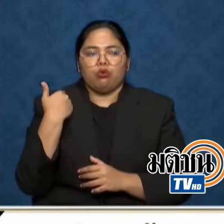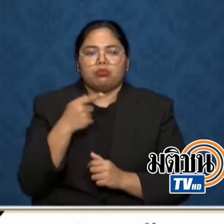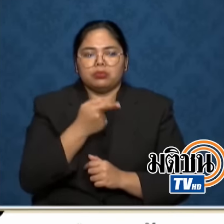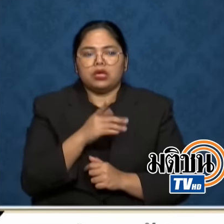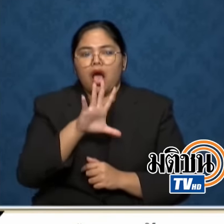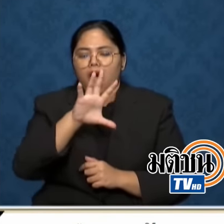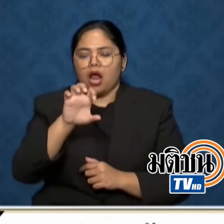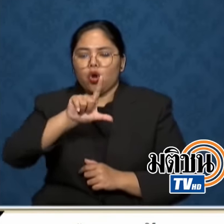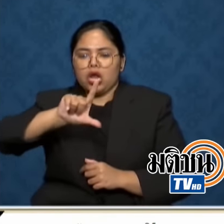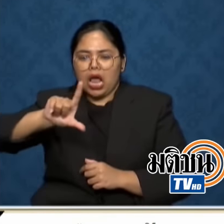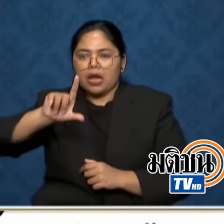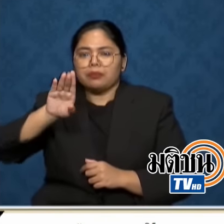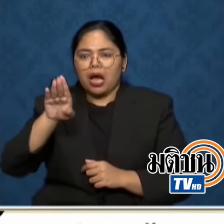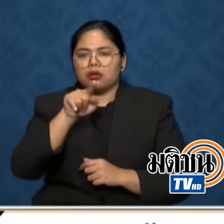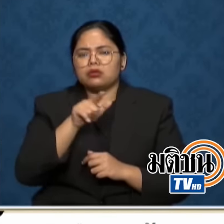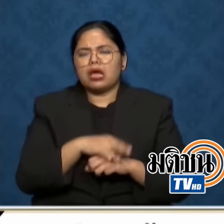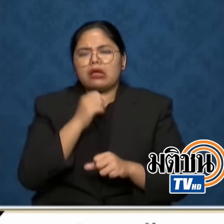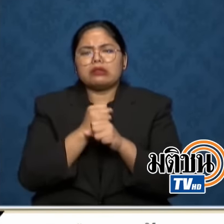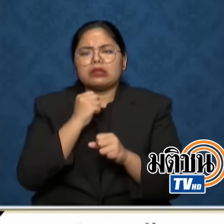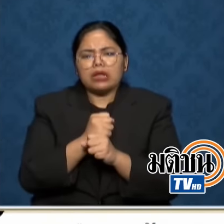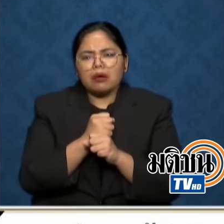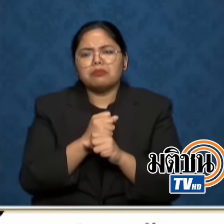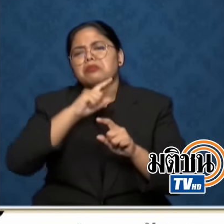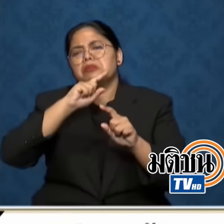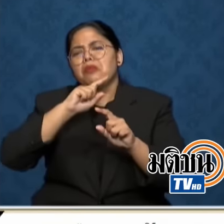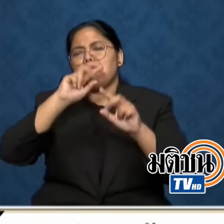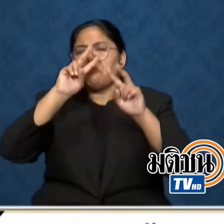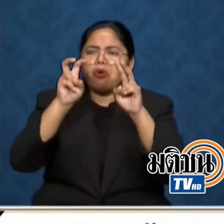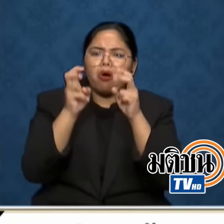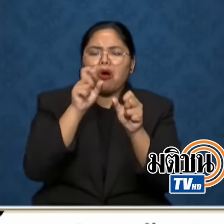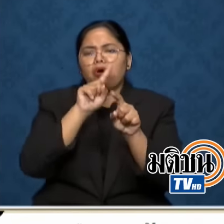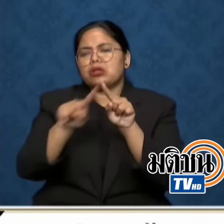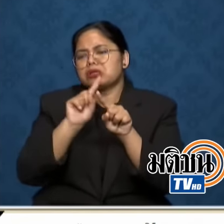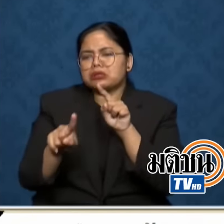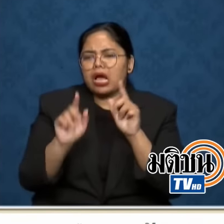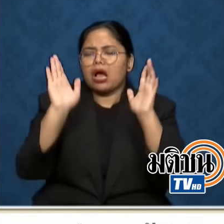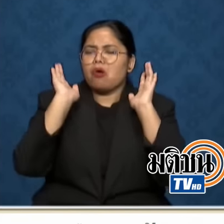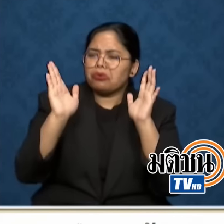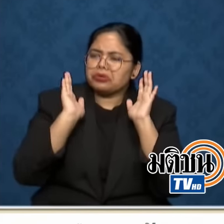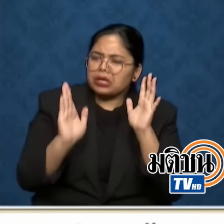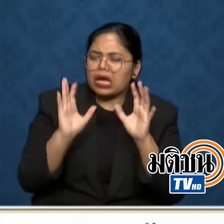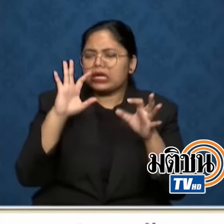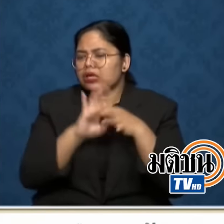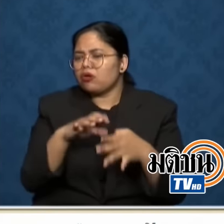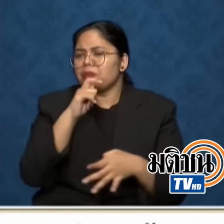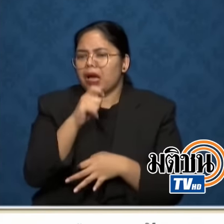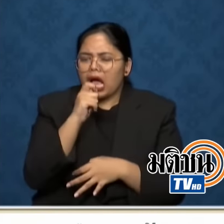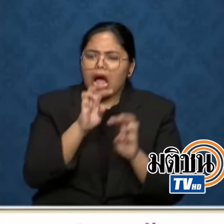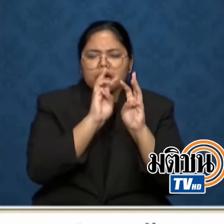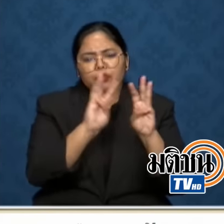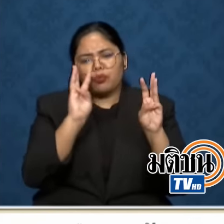ว่าทำอะไรเขาก็บอกว่าเอาไปทำคอนเทนต์อาหารนู่นนี่นั่นประชาสัมพันธ์ทำเว็บไซต์ทำที